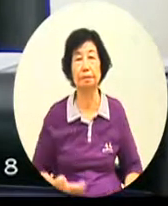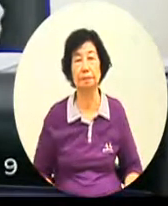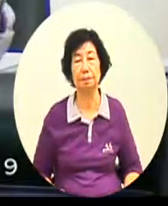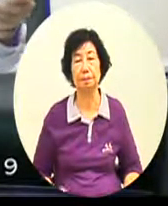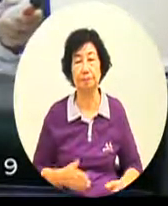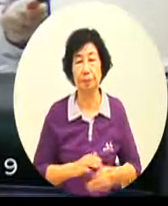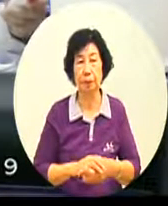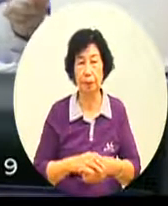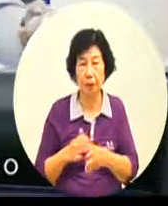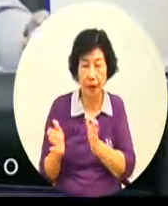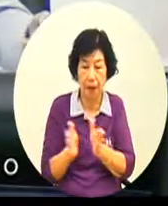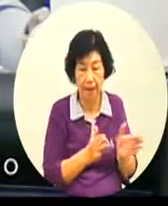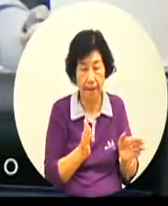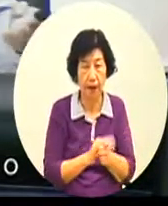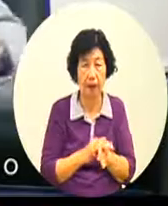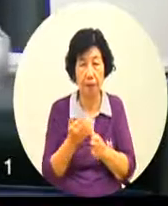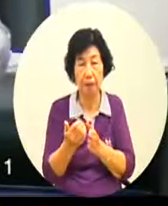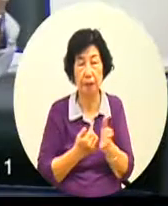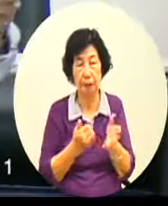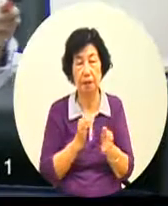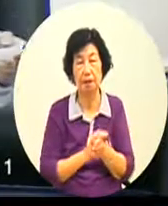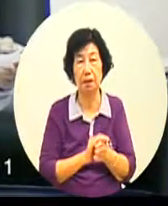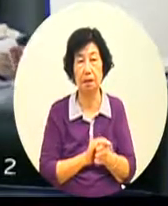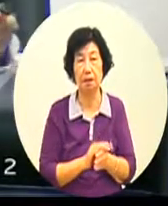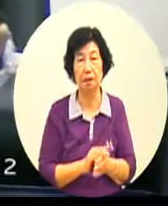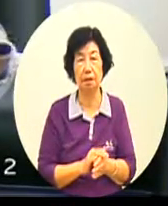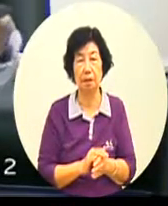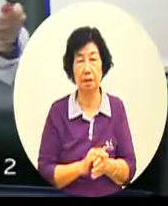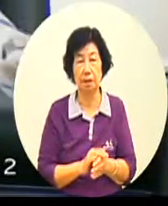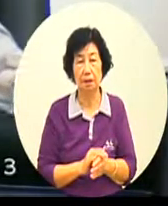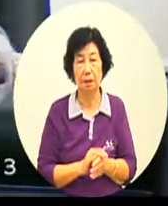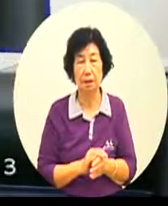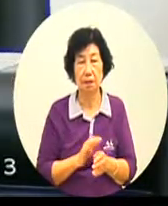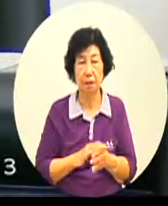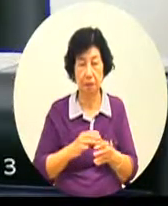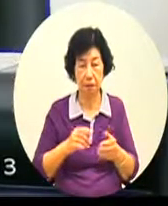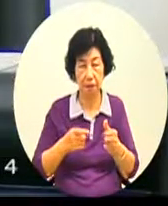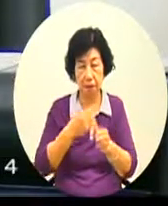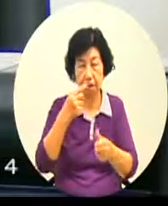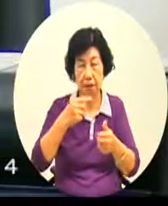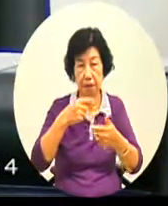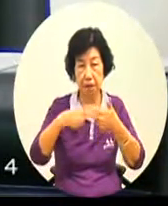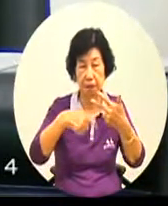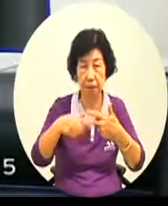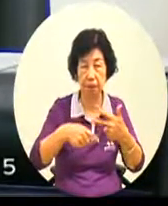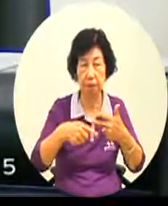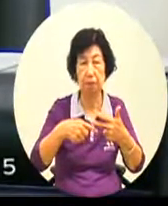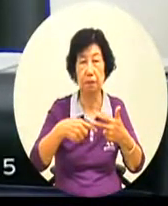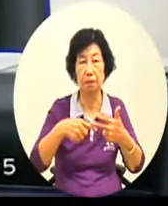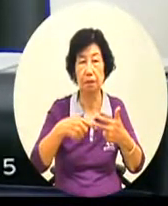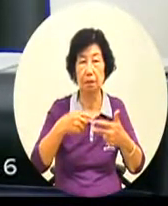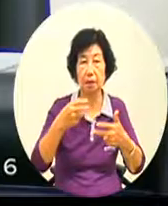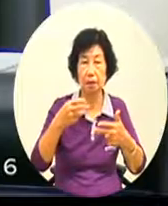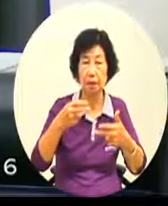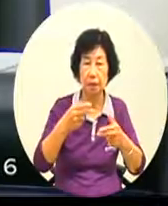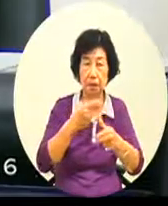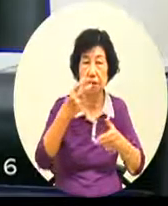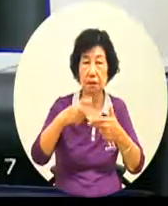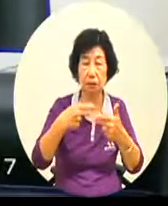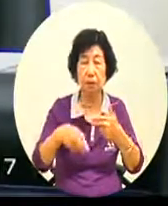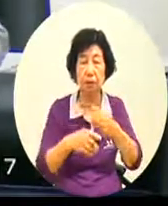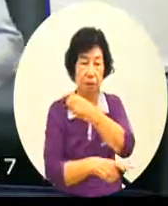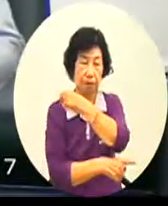休前一就是首第一周的是首第二周的是第二周的是尾那可能他